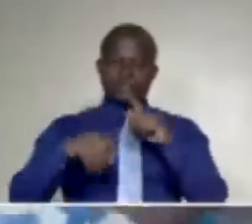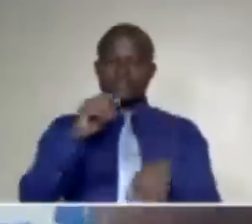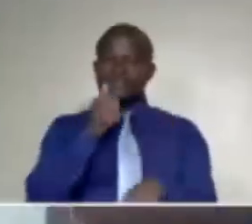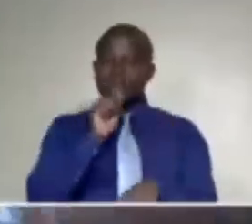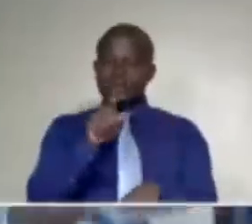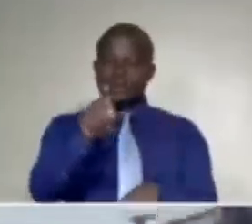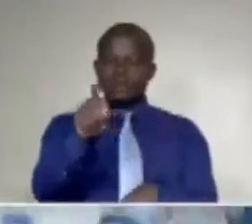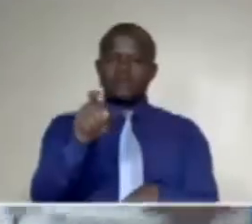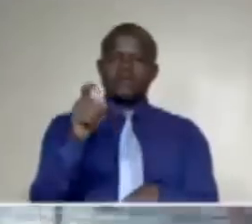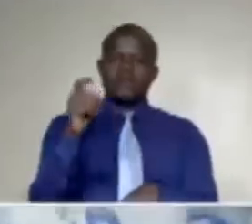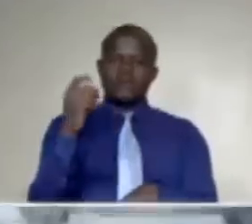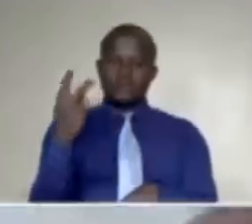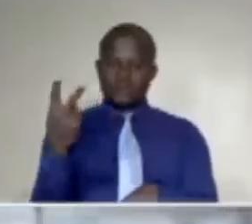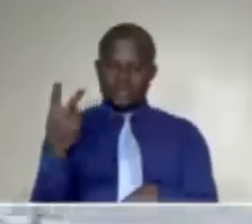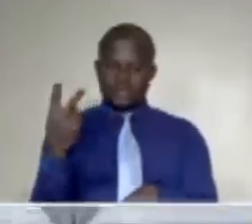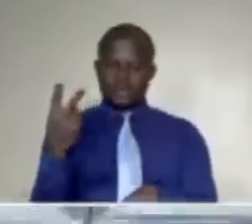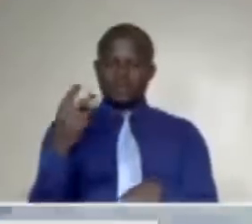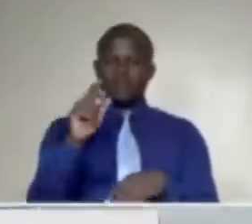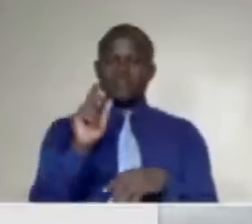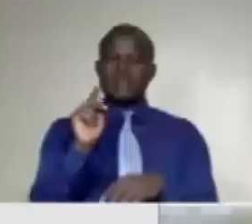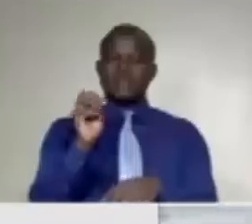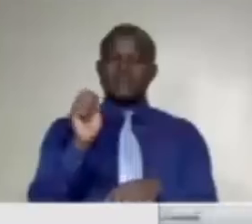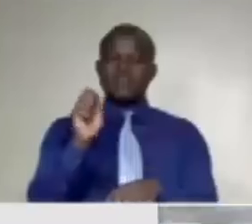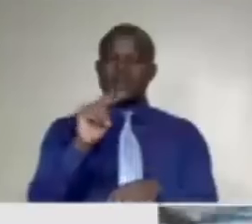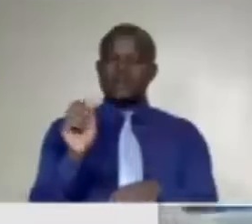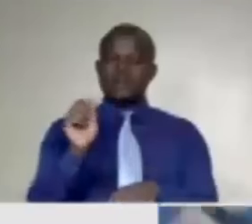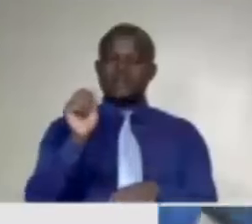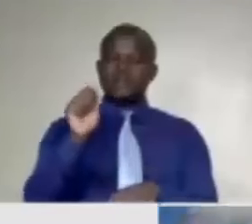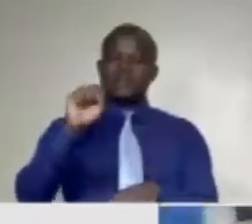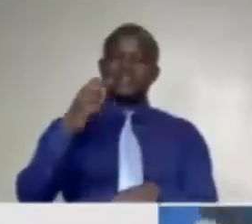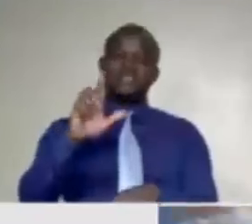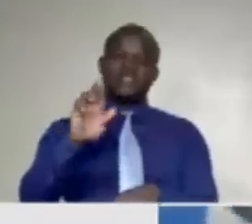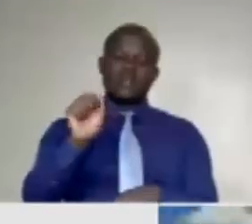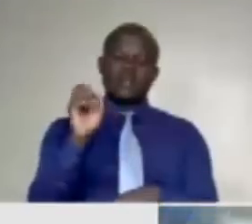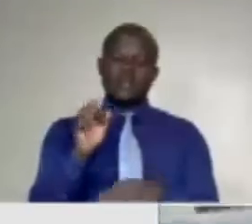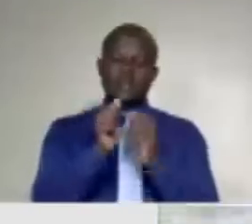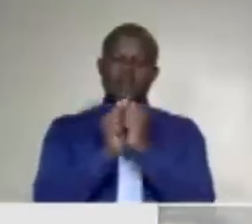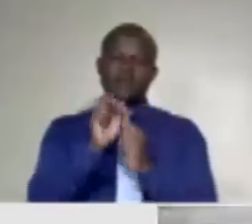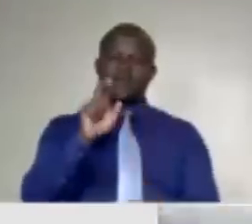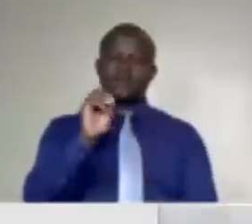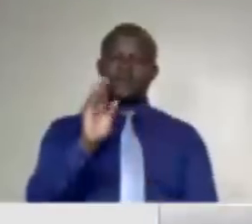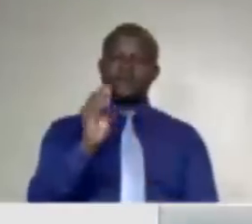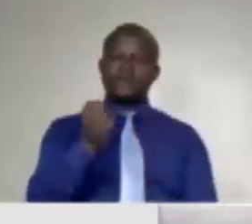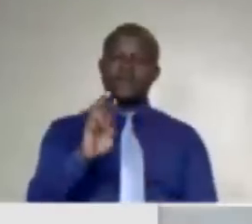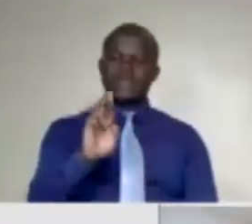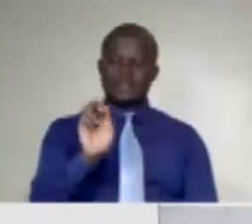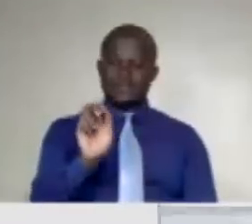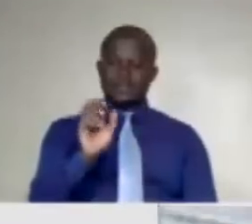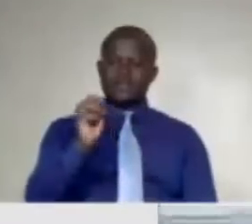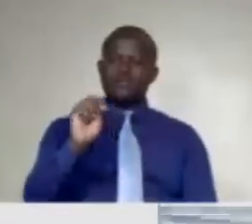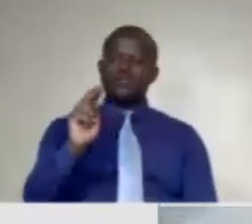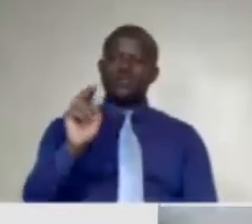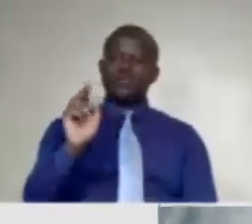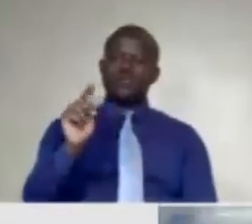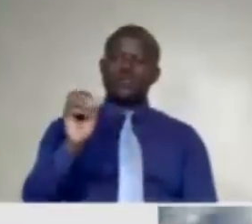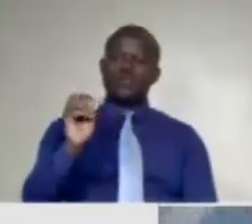Sport ibitego 2 bya Kamanzi Ashraf ndetse na Robert Mukogota byaje